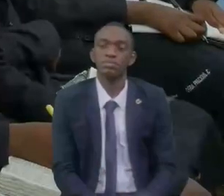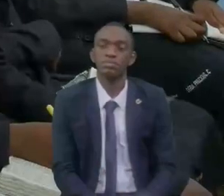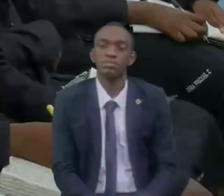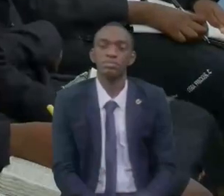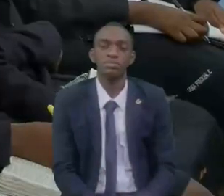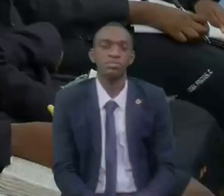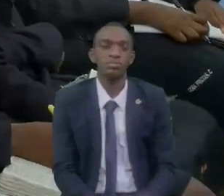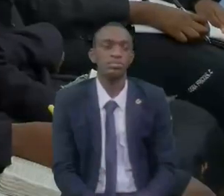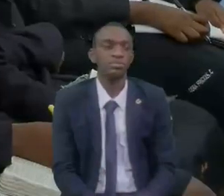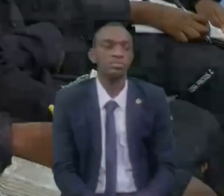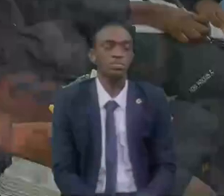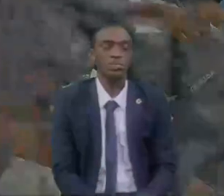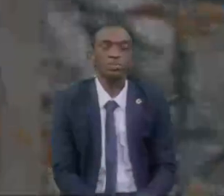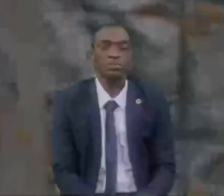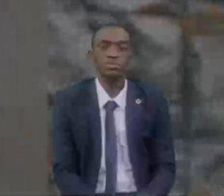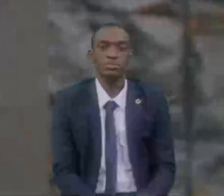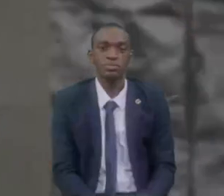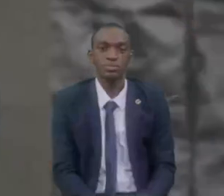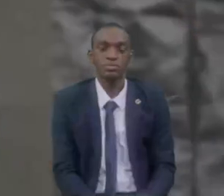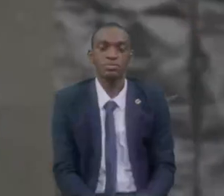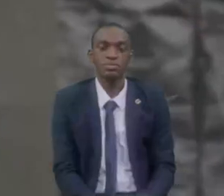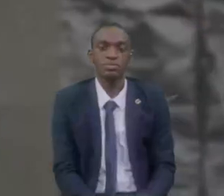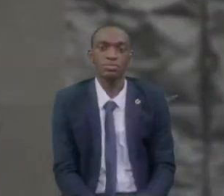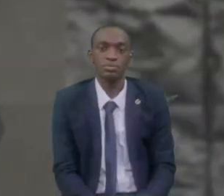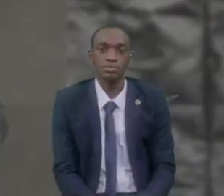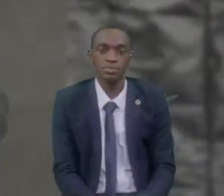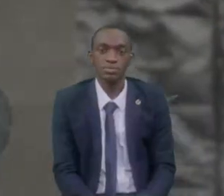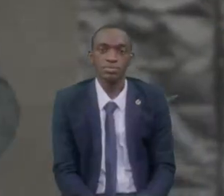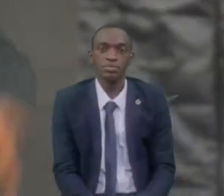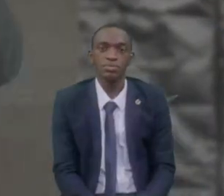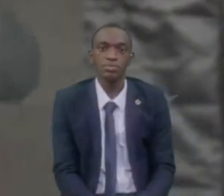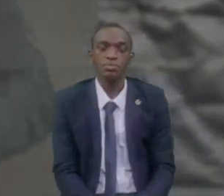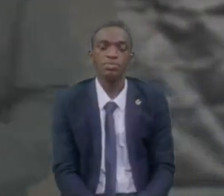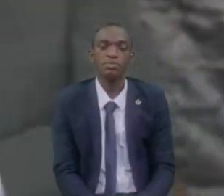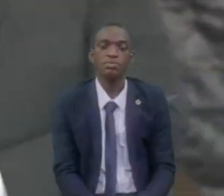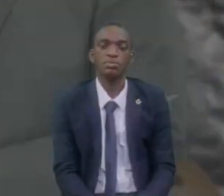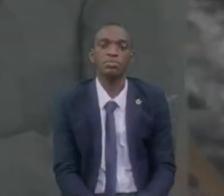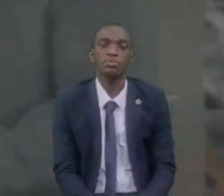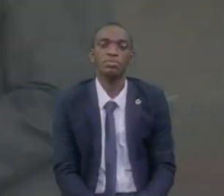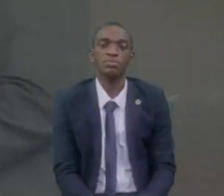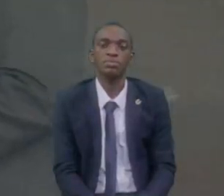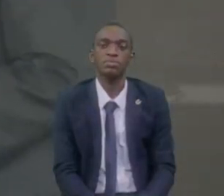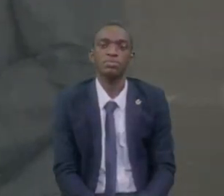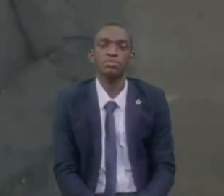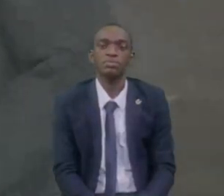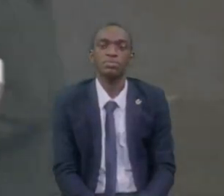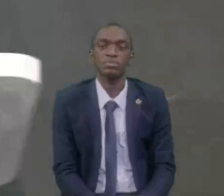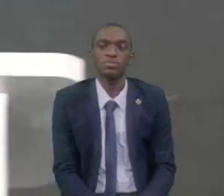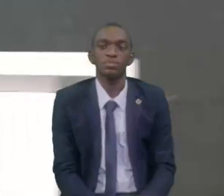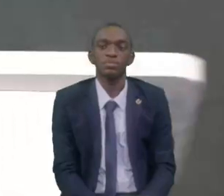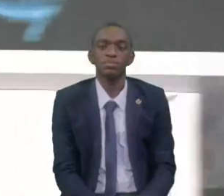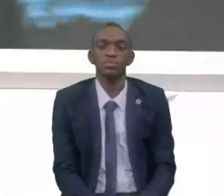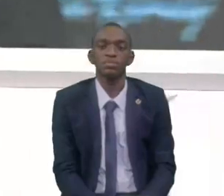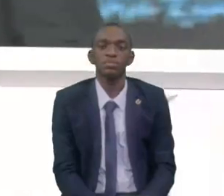Et on doit avoir quelque chose. Non, on ne doit pas avoir. Enoch n'avait aucune de ces maladies. Samuel n'avait aucune de